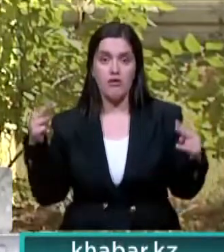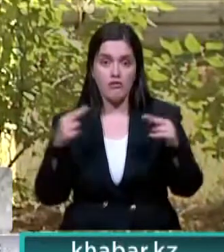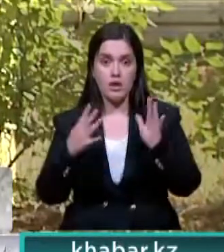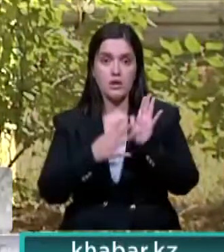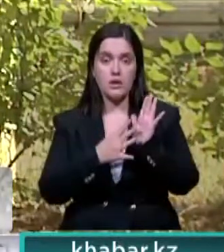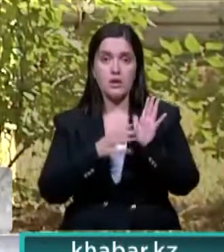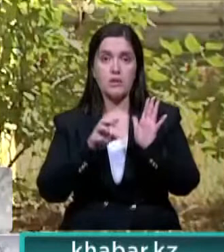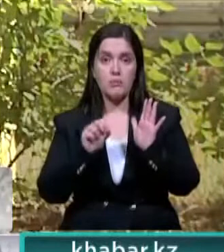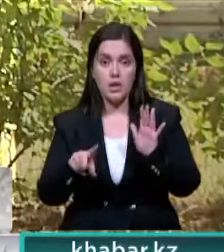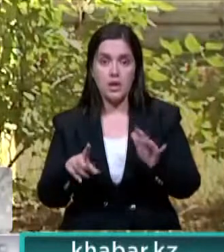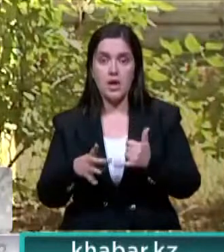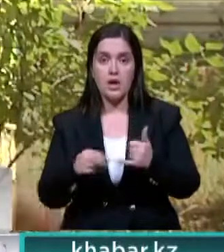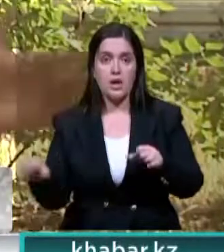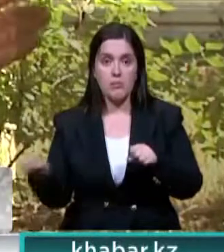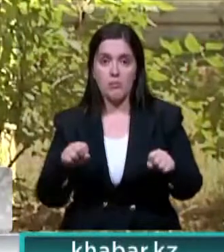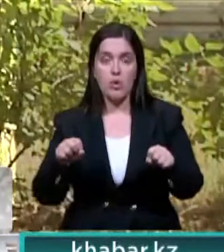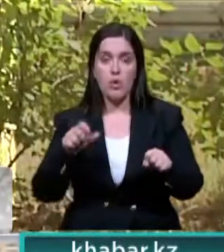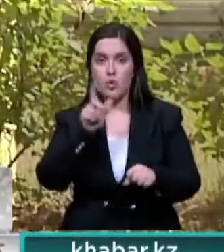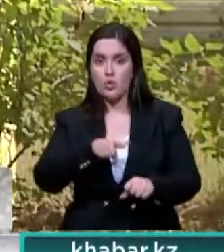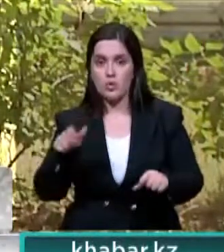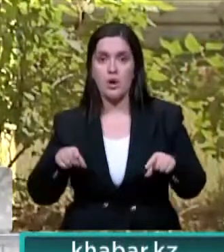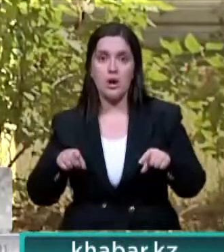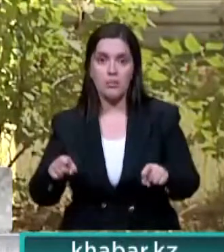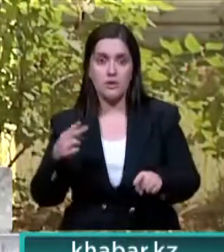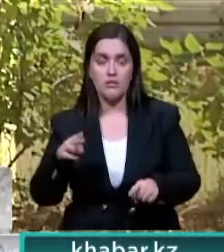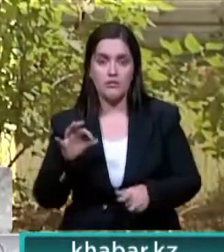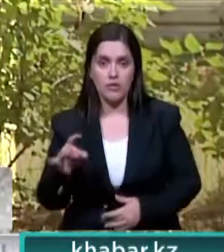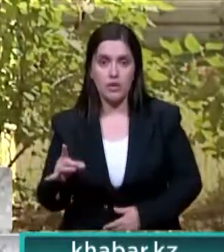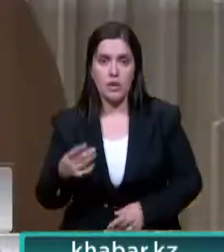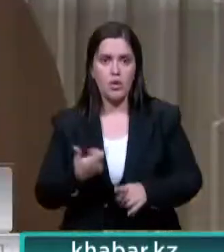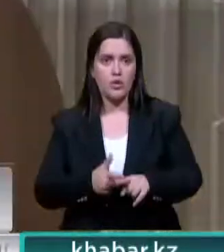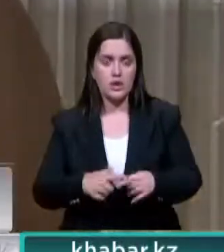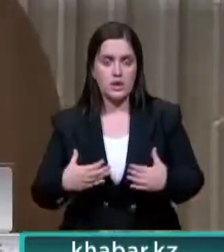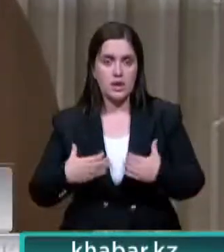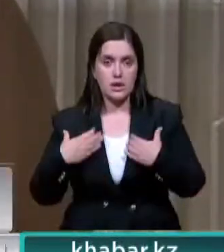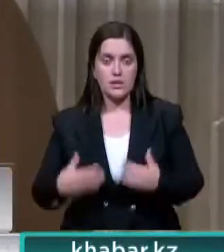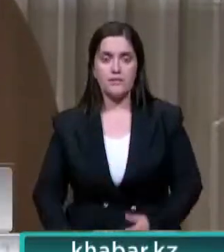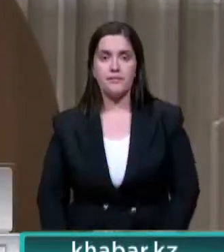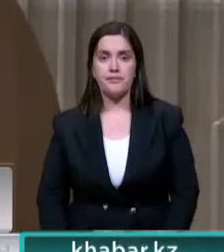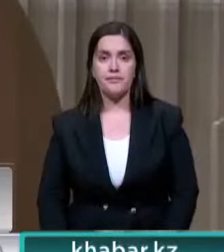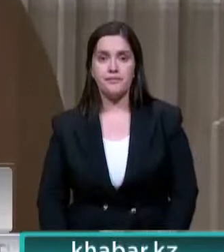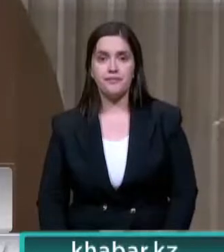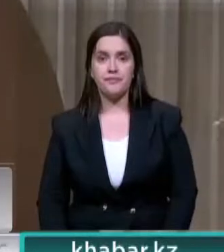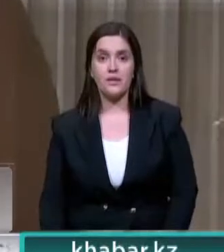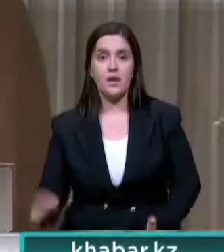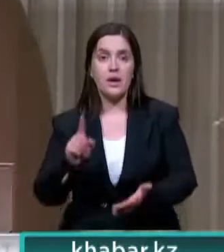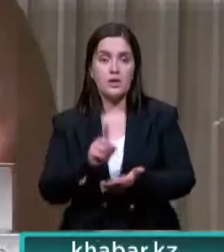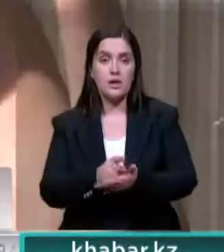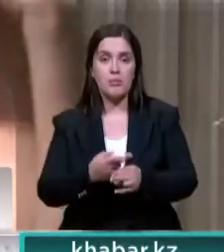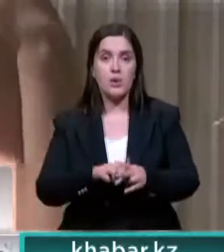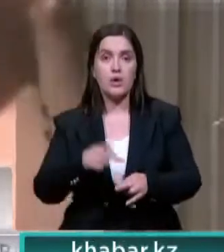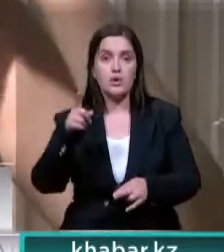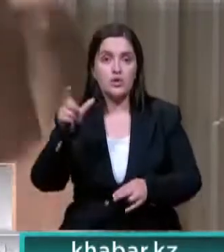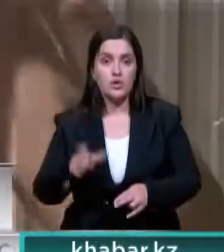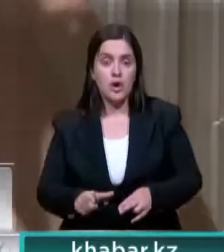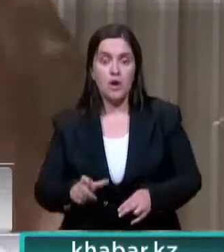землетрясения, я видел своими глазами, как люди выбегают во двор. Это очень страшно. На 10 квадратных метров должно быть территории на человека, который